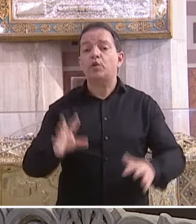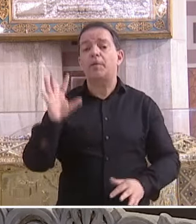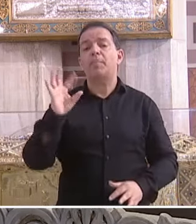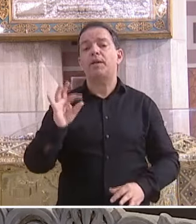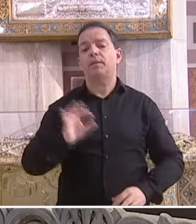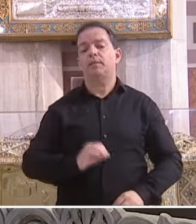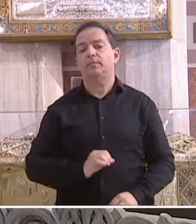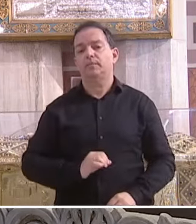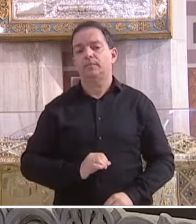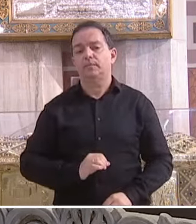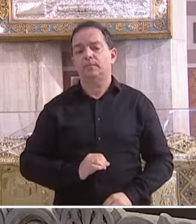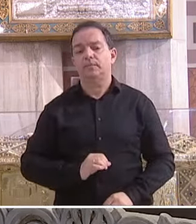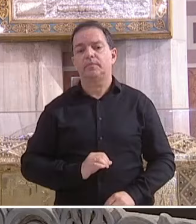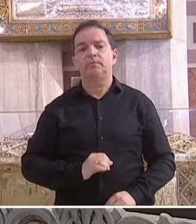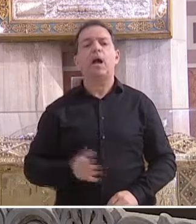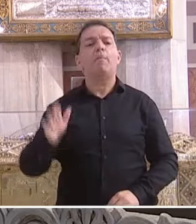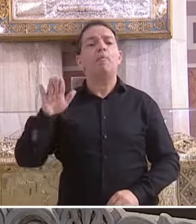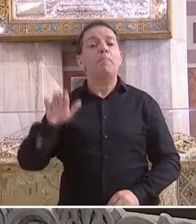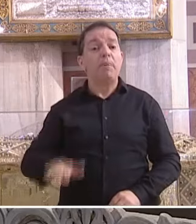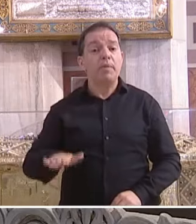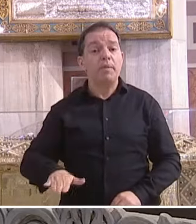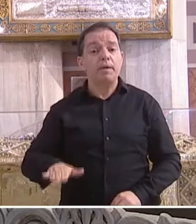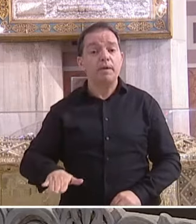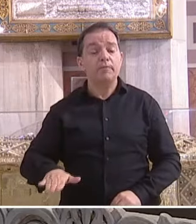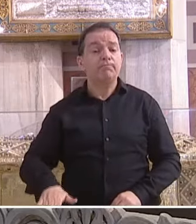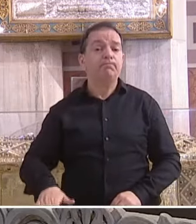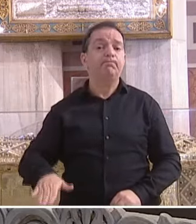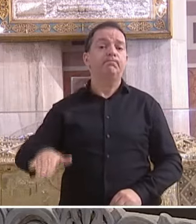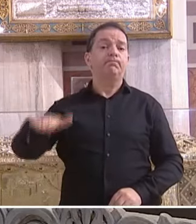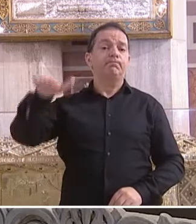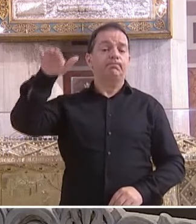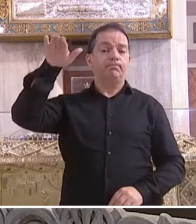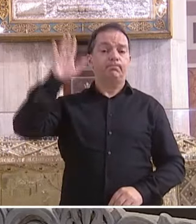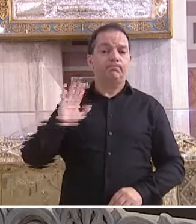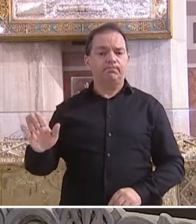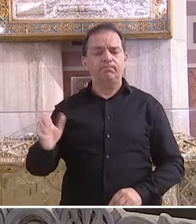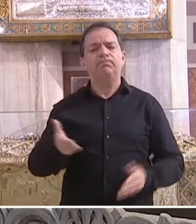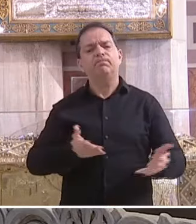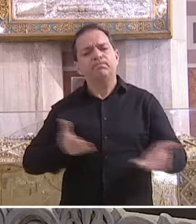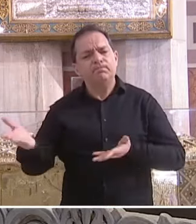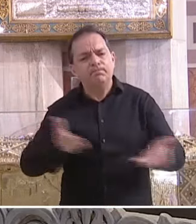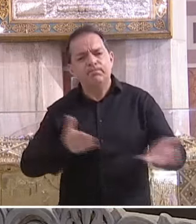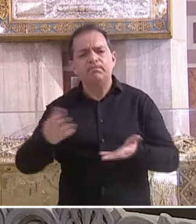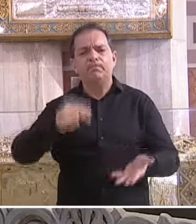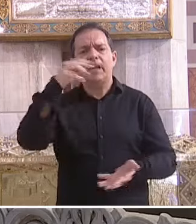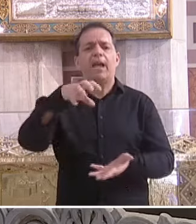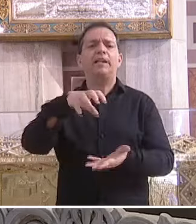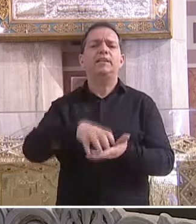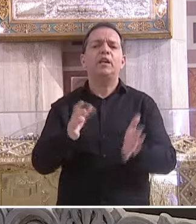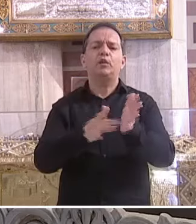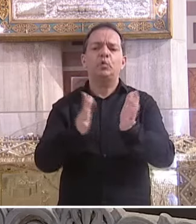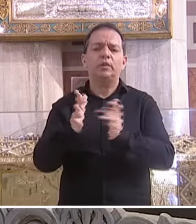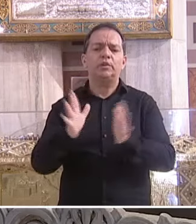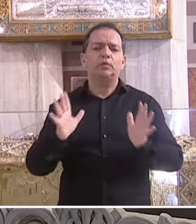1750. Παιδιόθεν είχε την έφεση να διακονήσει την Εκκλησία του Χριστού και